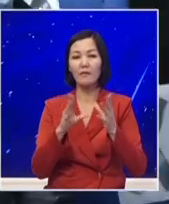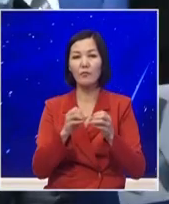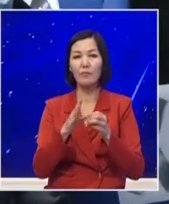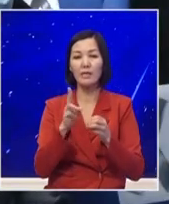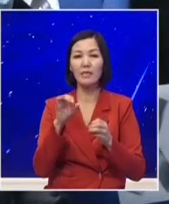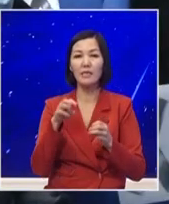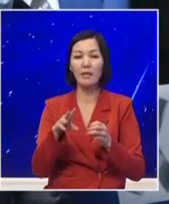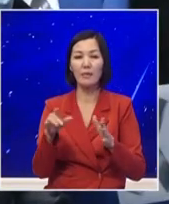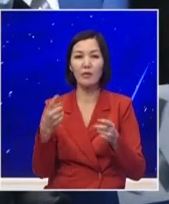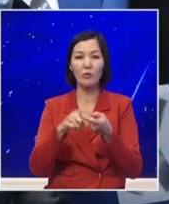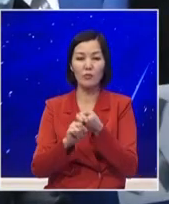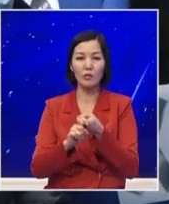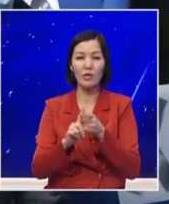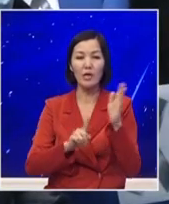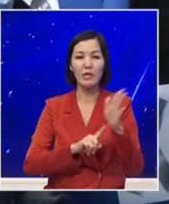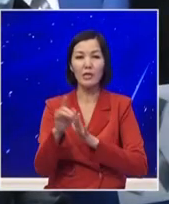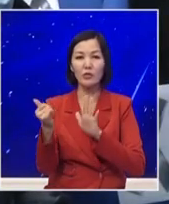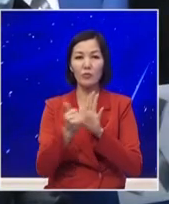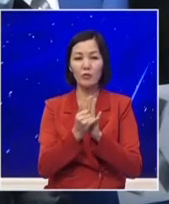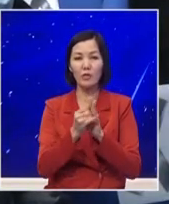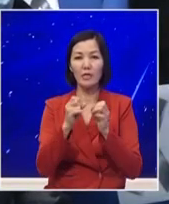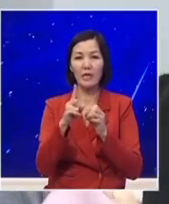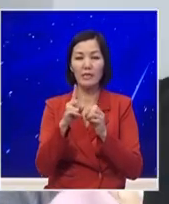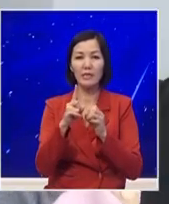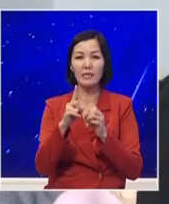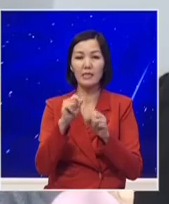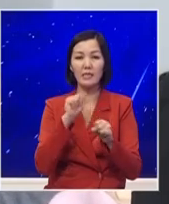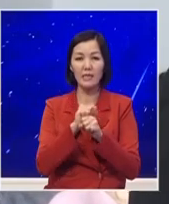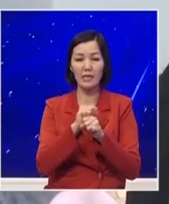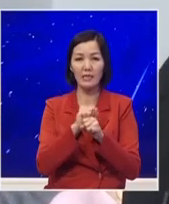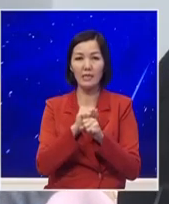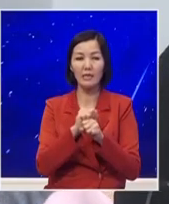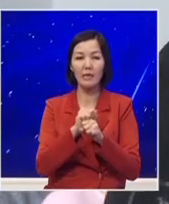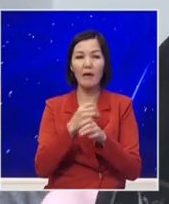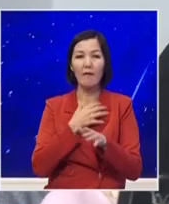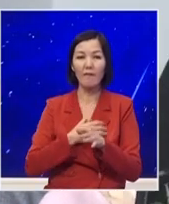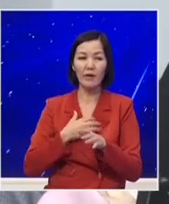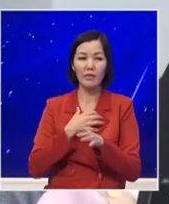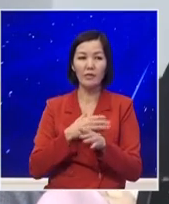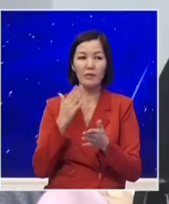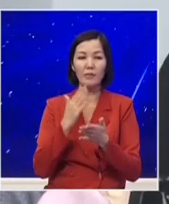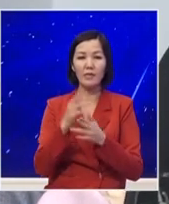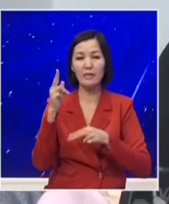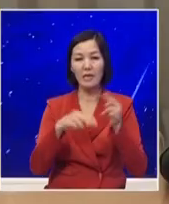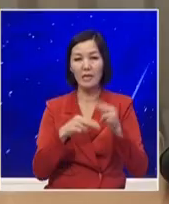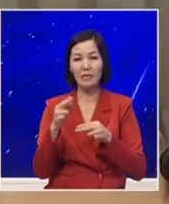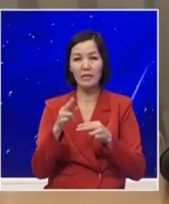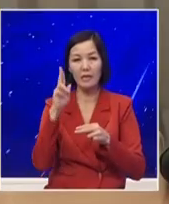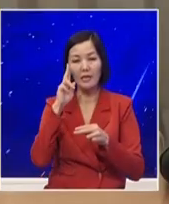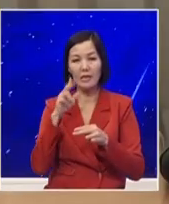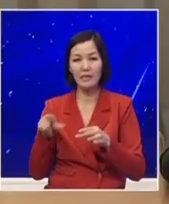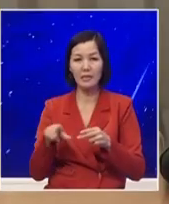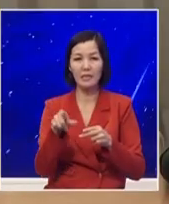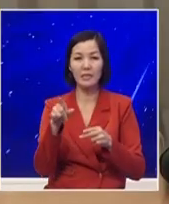15 километров. Уже начата установка 11 трансформаторов. Не менее важным пунктом является строительство канализационных